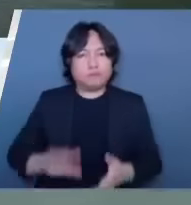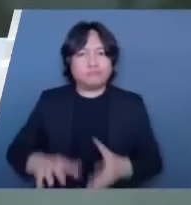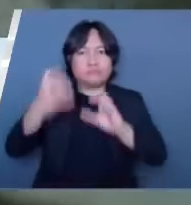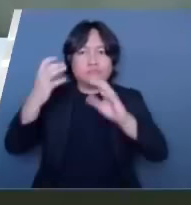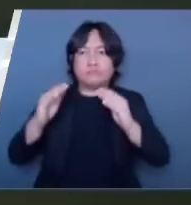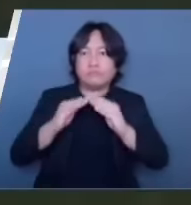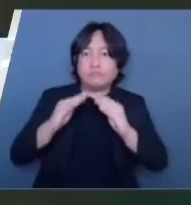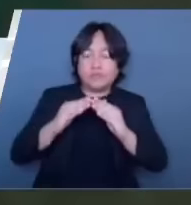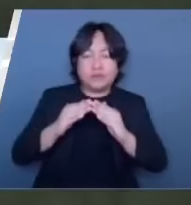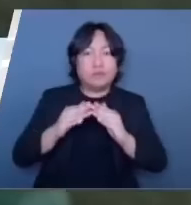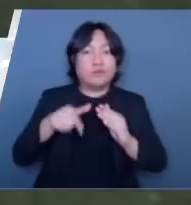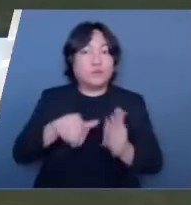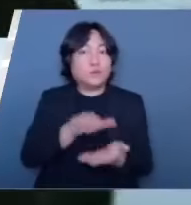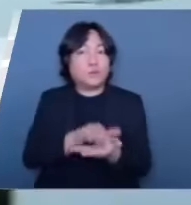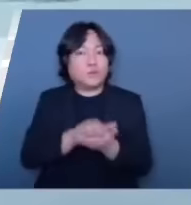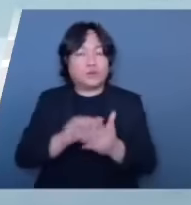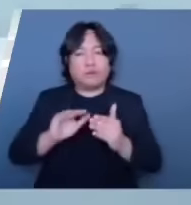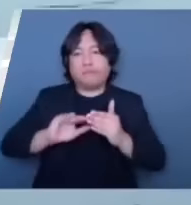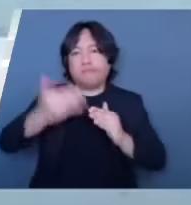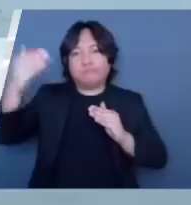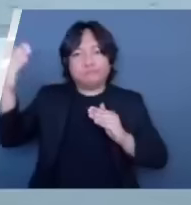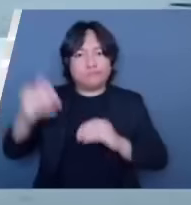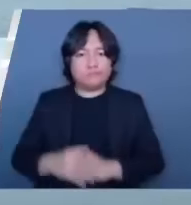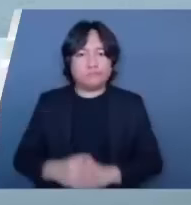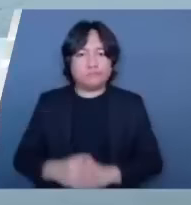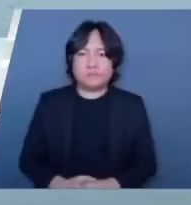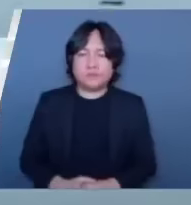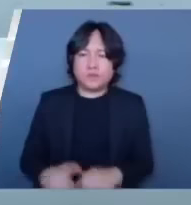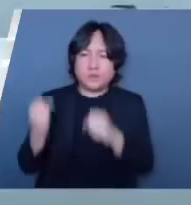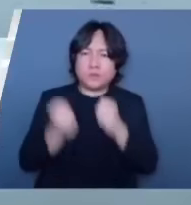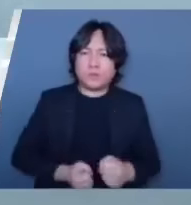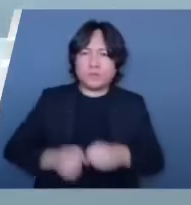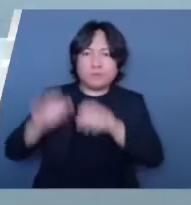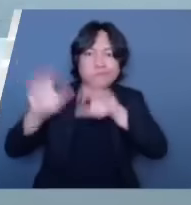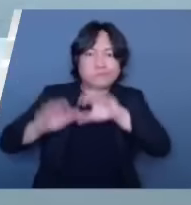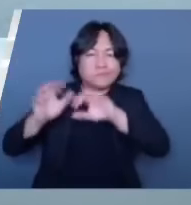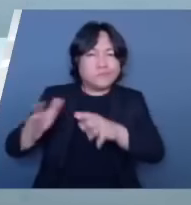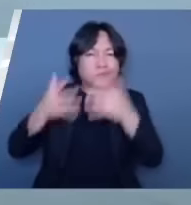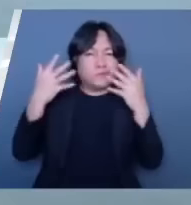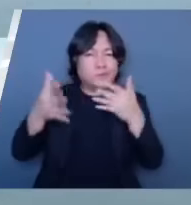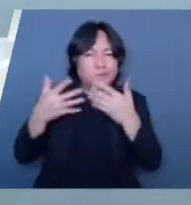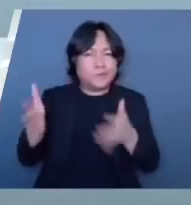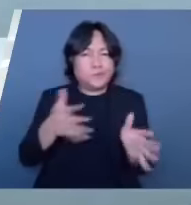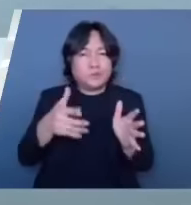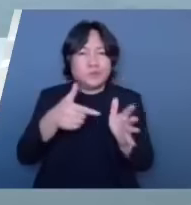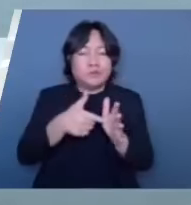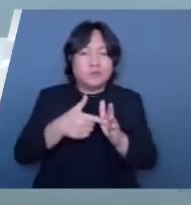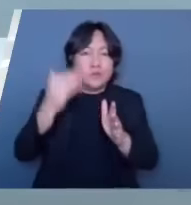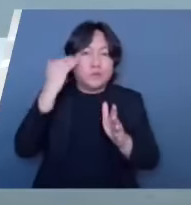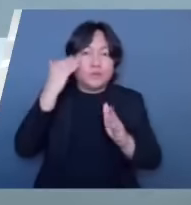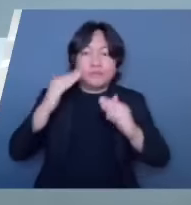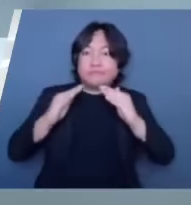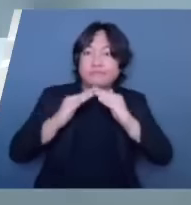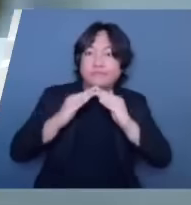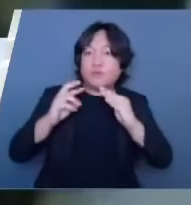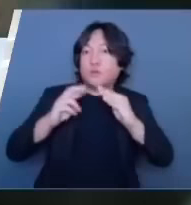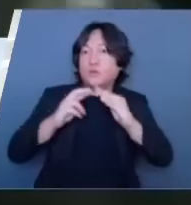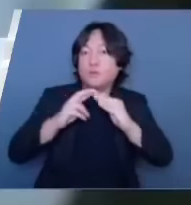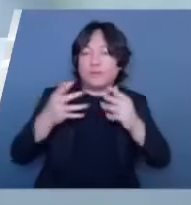eskwelahan. Sa sobrang lakas ng hangin at ulan dito sa bayan ng Kasiguran, natuklap na yung bahagi ng bubong nitong covered court